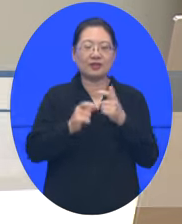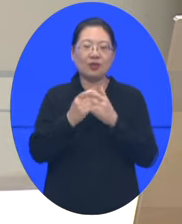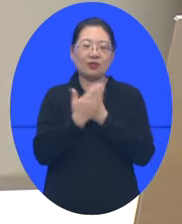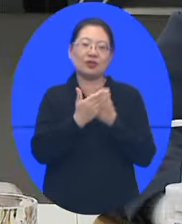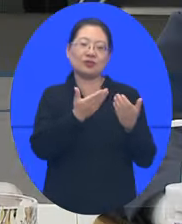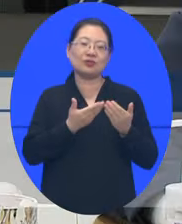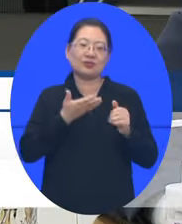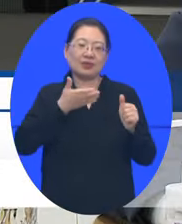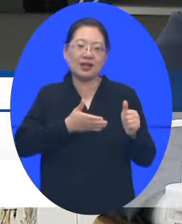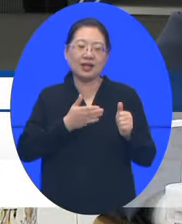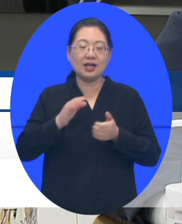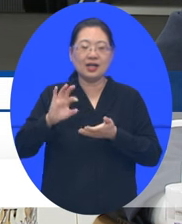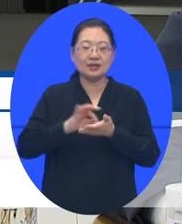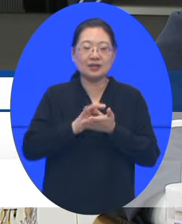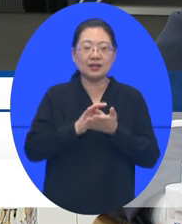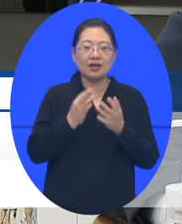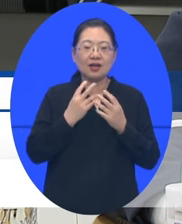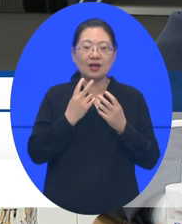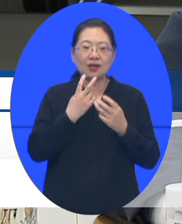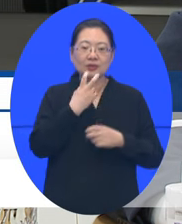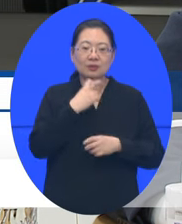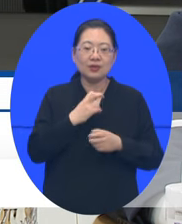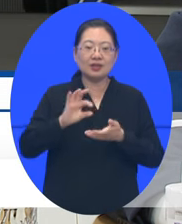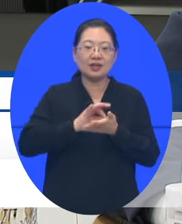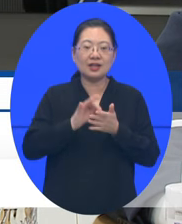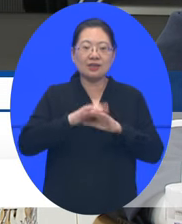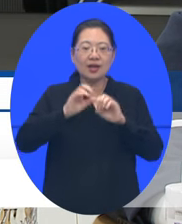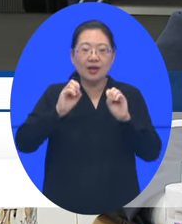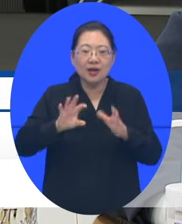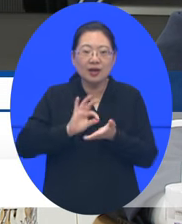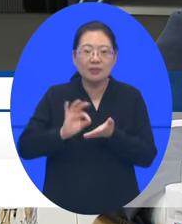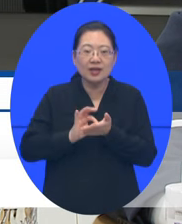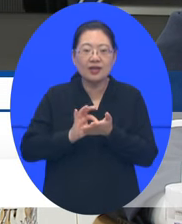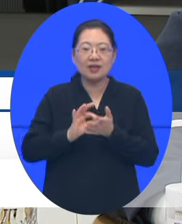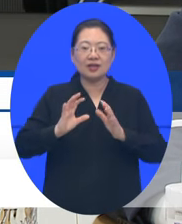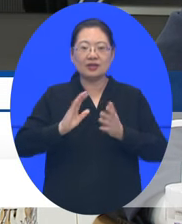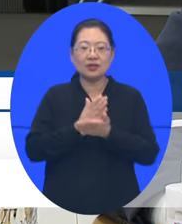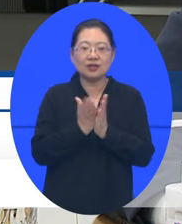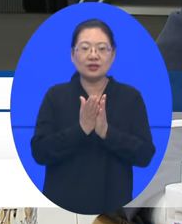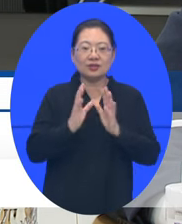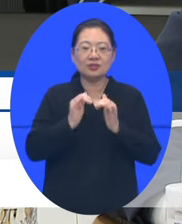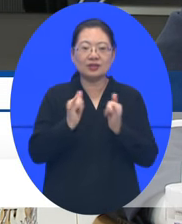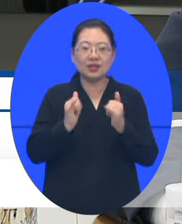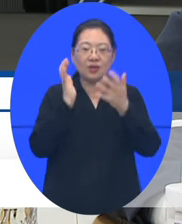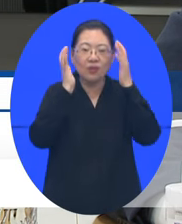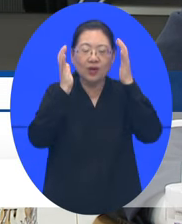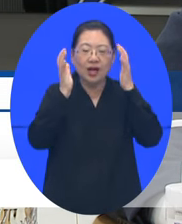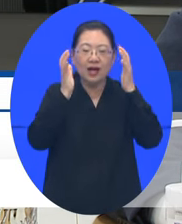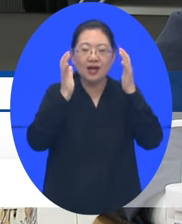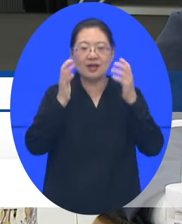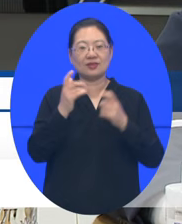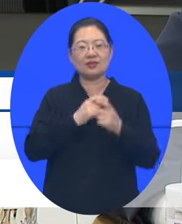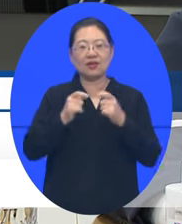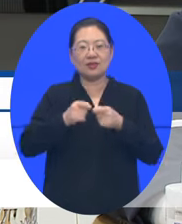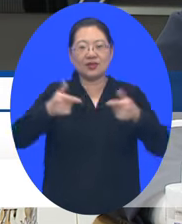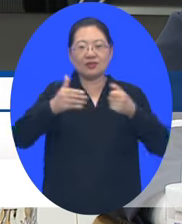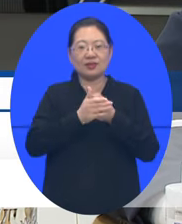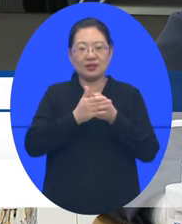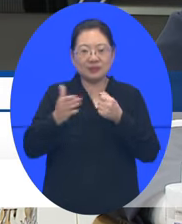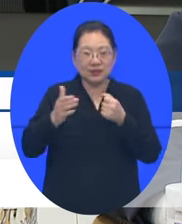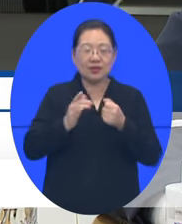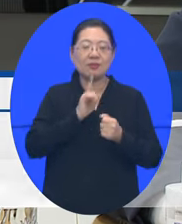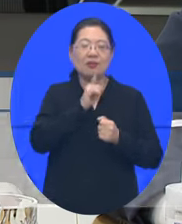방식은 어떻습니까? 예산 중복, 예산 낭비, 여러 가지 국민들의 혼란 이런 것만 가중될 것 같아서 제가